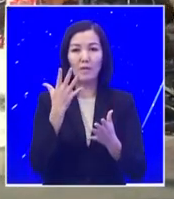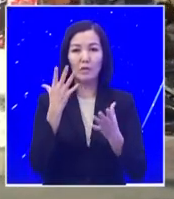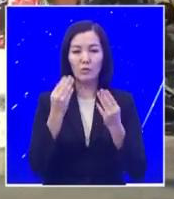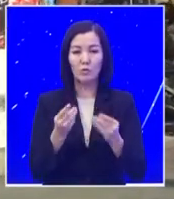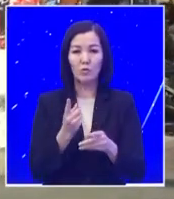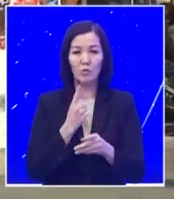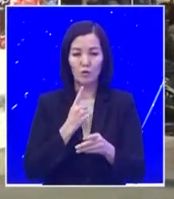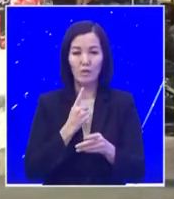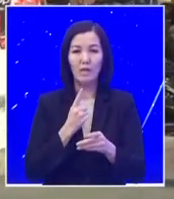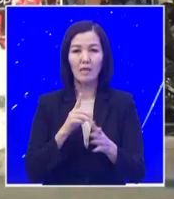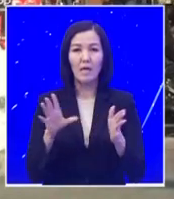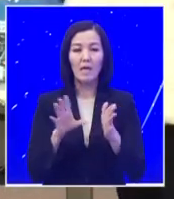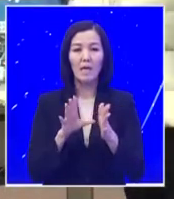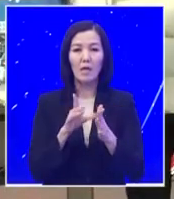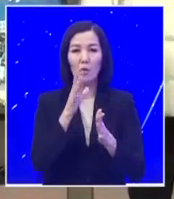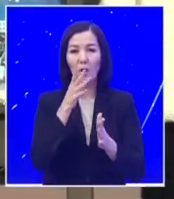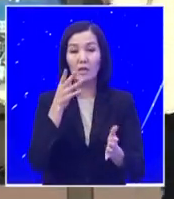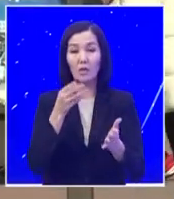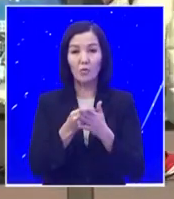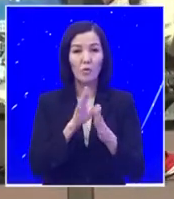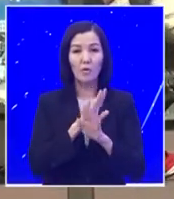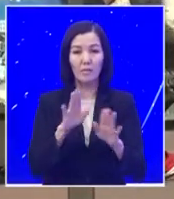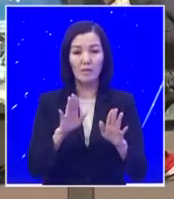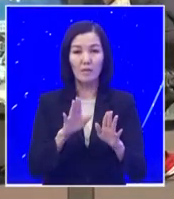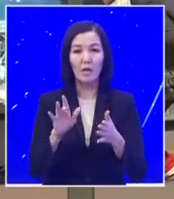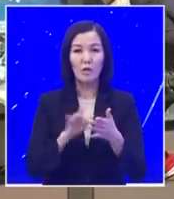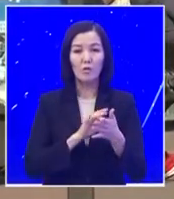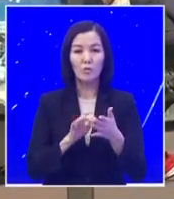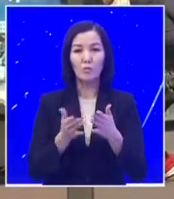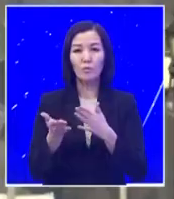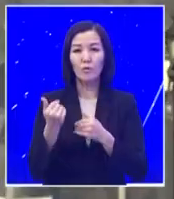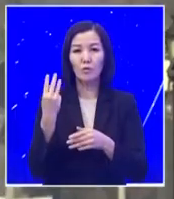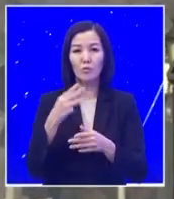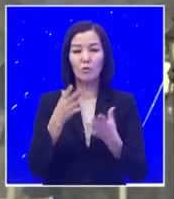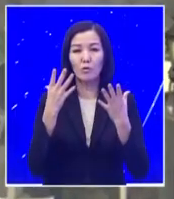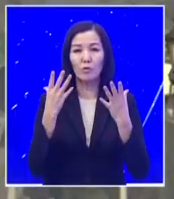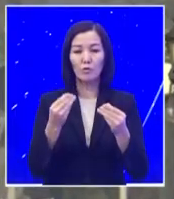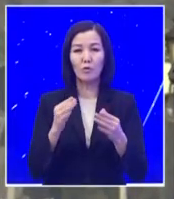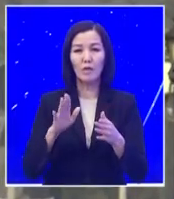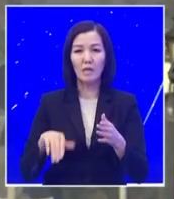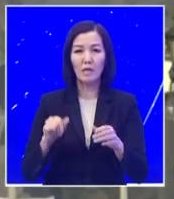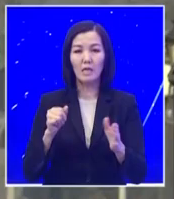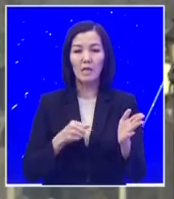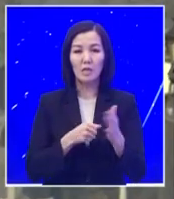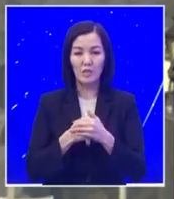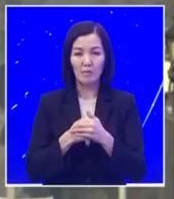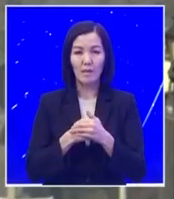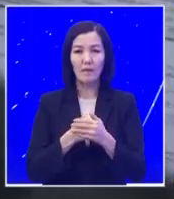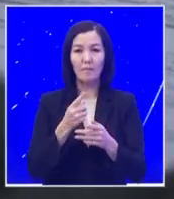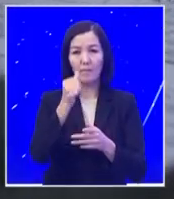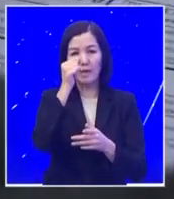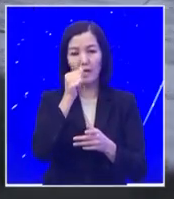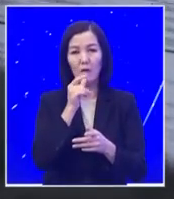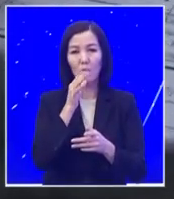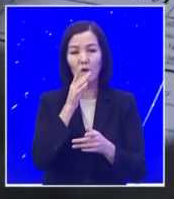Жеке тұлғалар тұтынған энергияны уақытылы төлемеген жағдайда, жеке шот бұрындағыдай 30 күнтізбелік күннен кейін жабылады. Бұл төлемде бір айдан астан